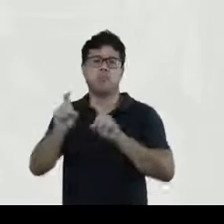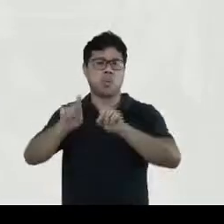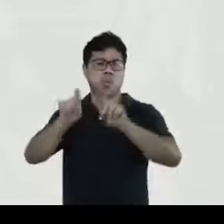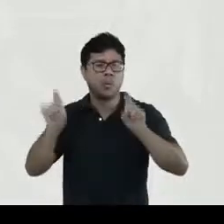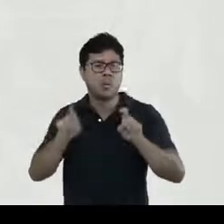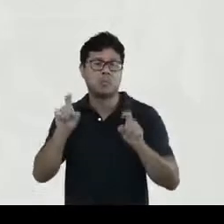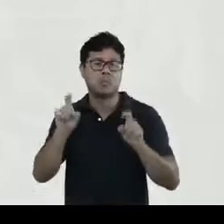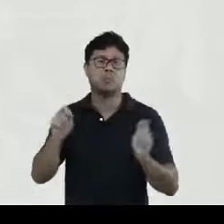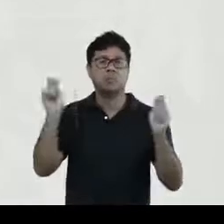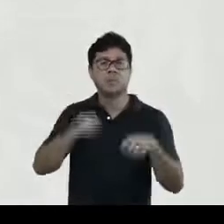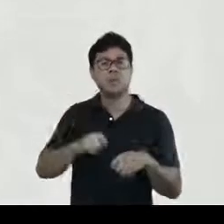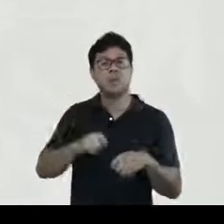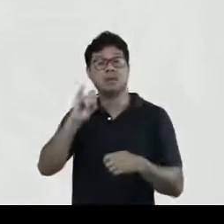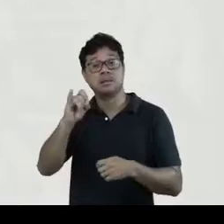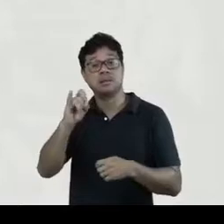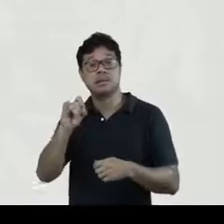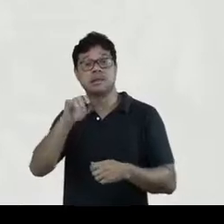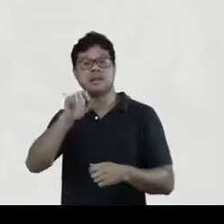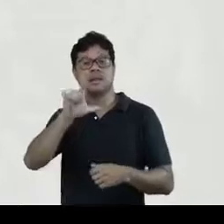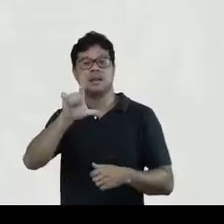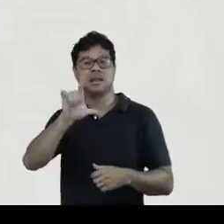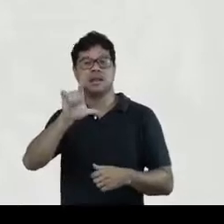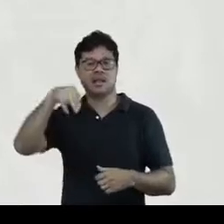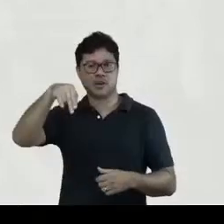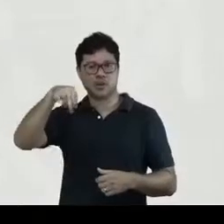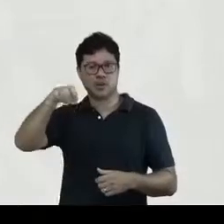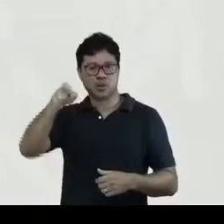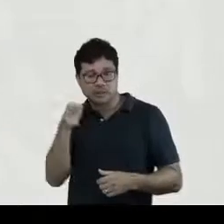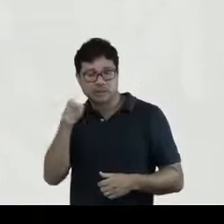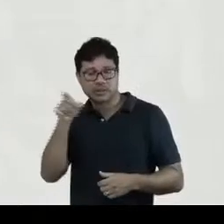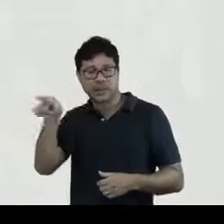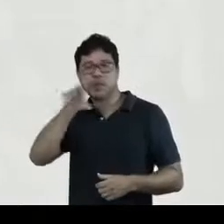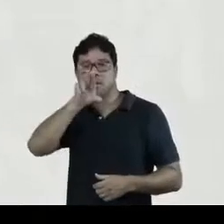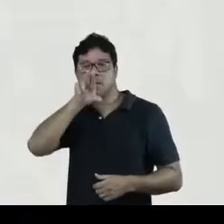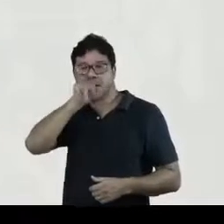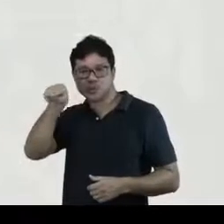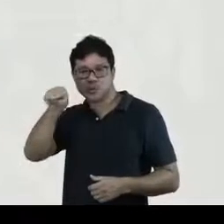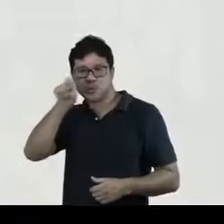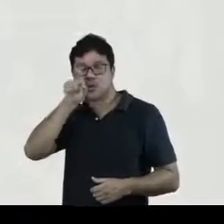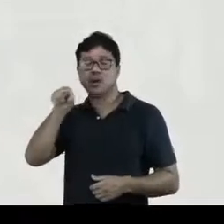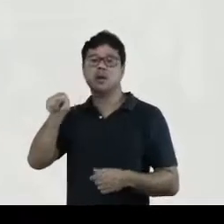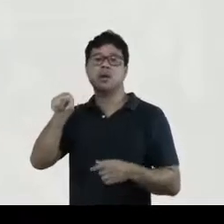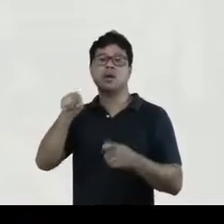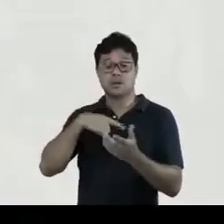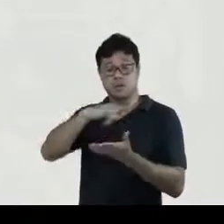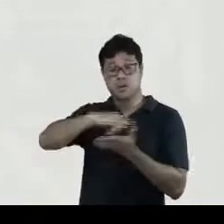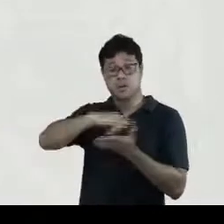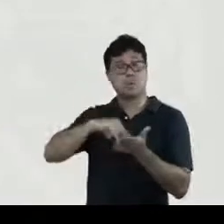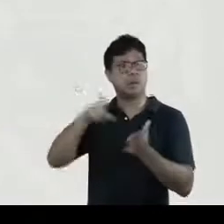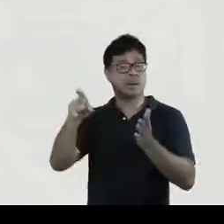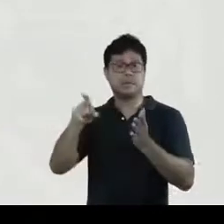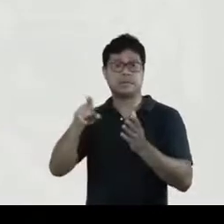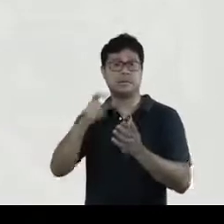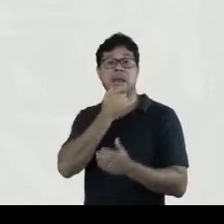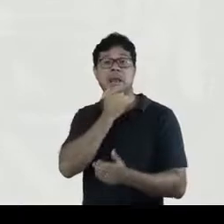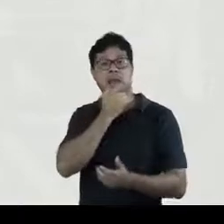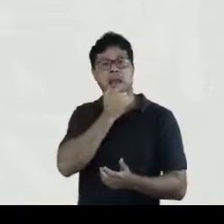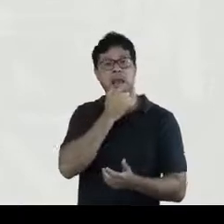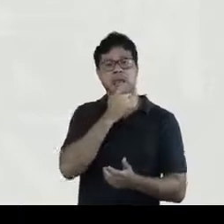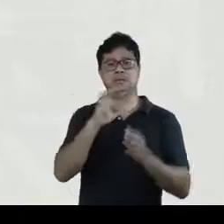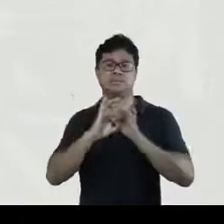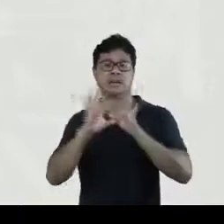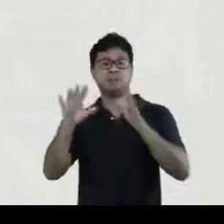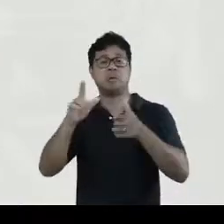Problem das auch selbst zu verwenden die Dokumentation ist auf Englisch das sollte eigentlich kein großes Problem darstellen und